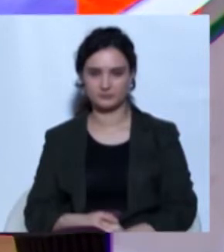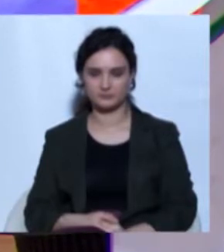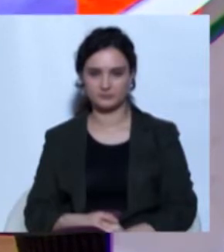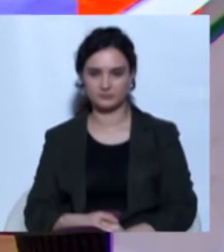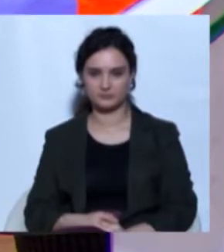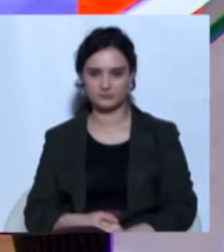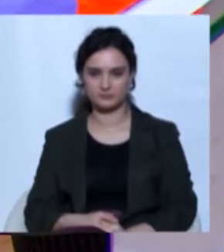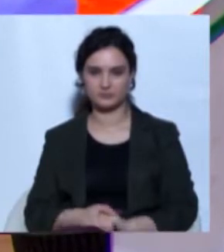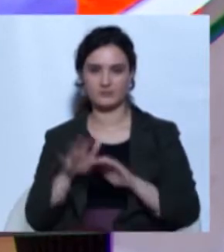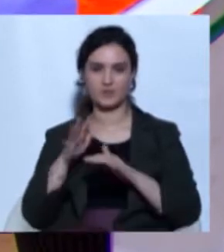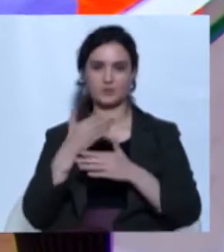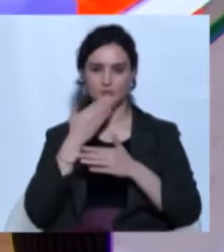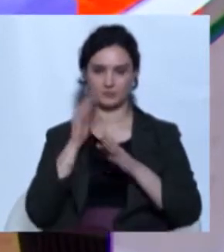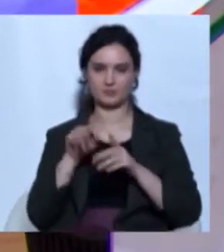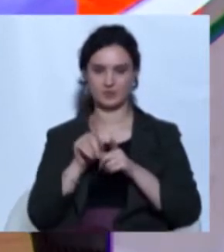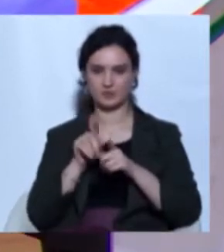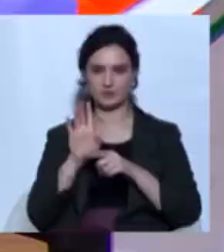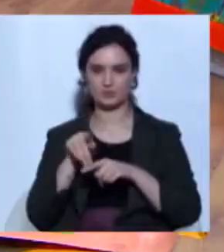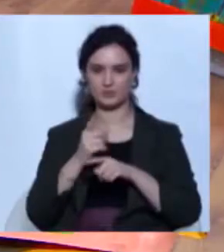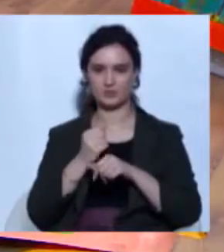კარგი იყოს ეს არაუშოს.